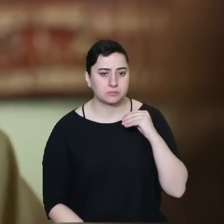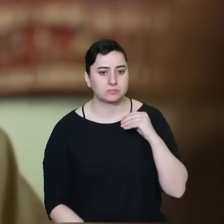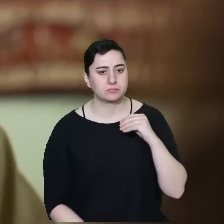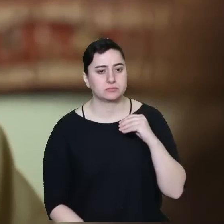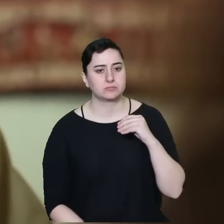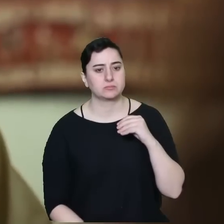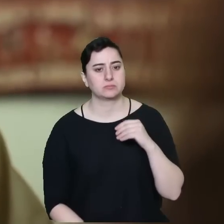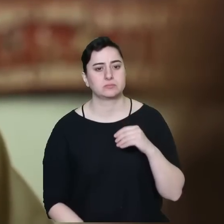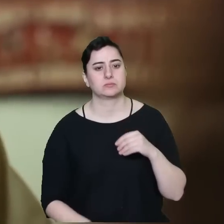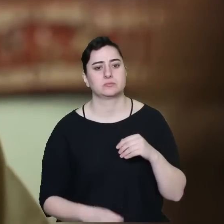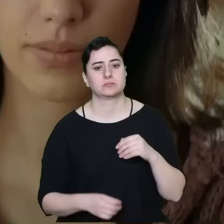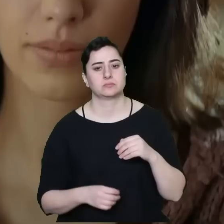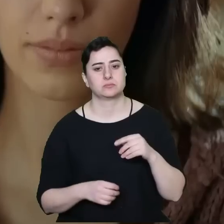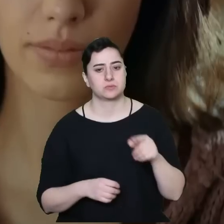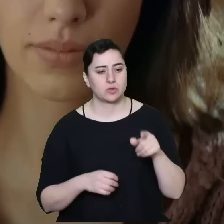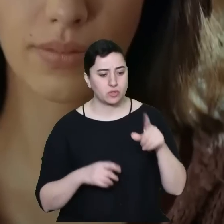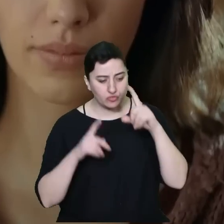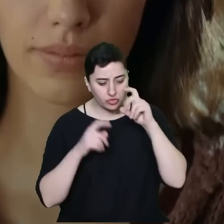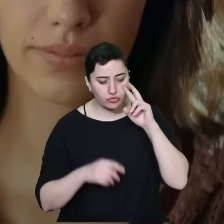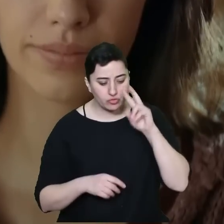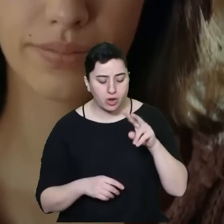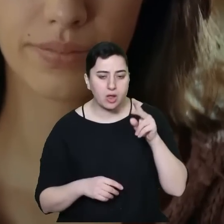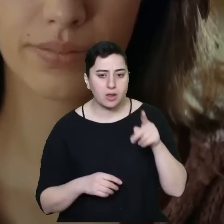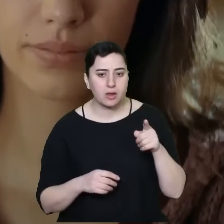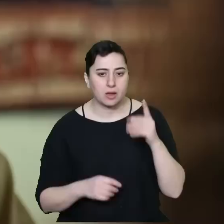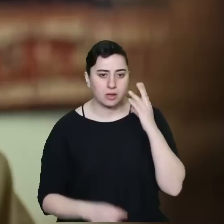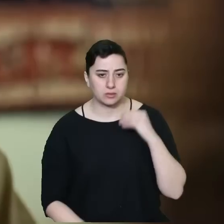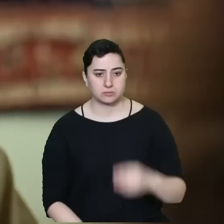Yoksa o resim olmazdı yastığın yanında.